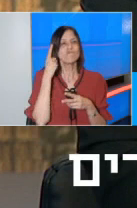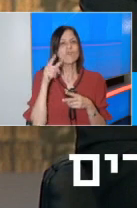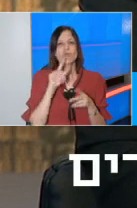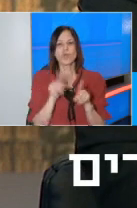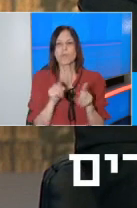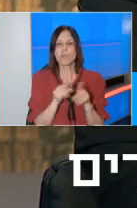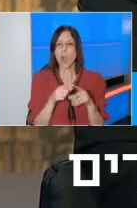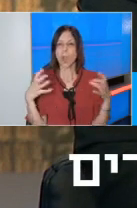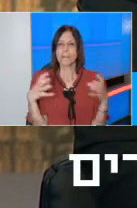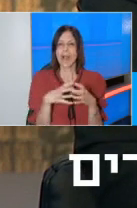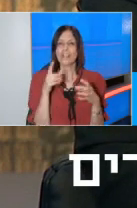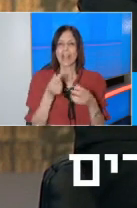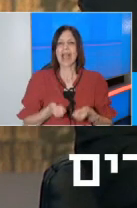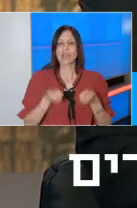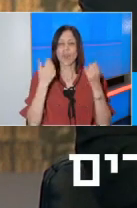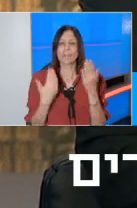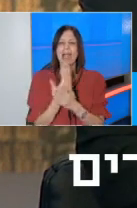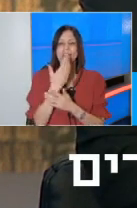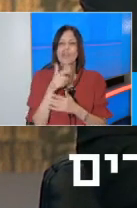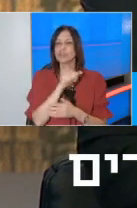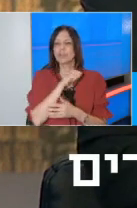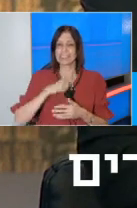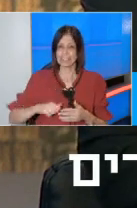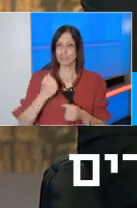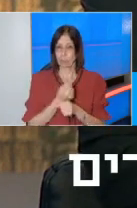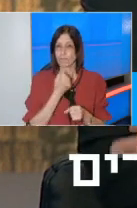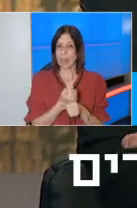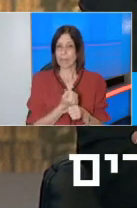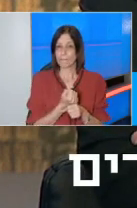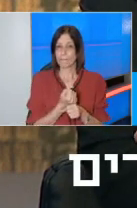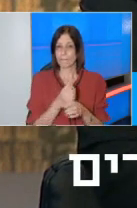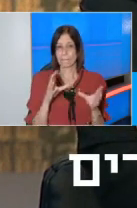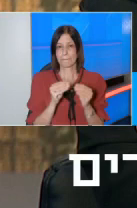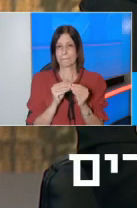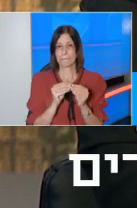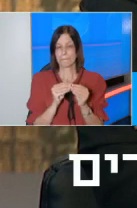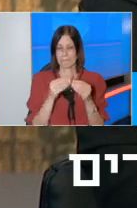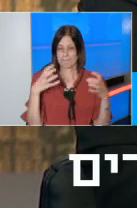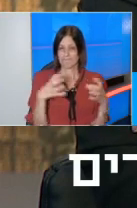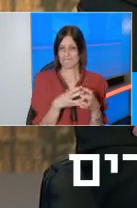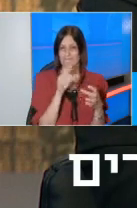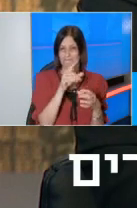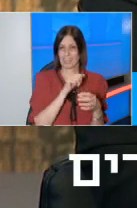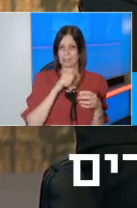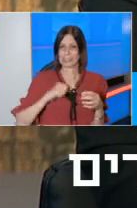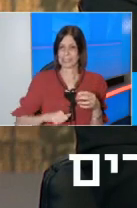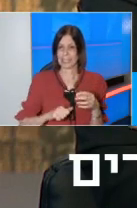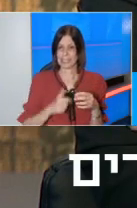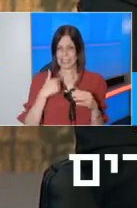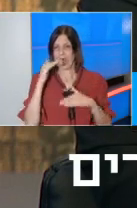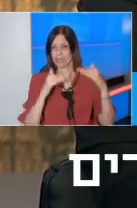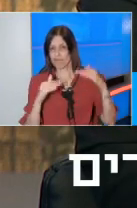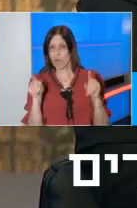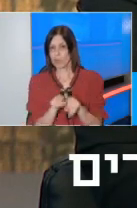כמחנות לחינוך מחדש בסין, שמופעלים על ידי, על האויגורים. אני טועה בהשוואה, זאת